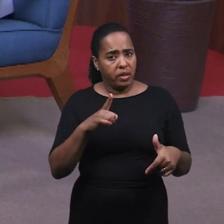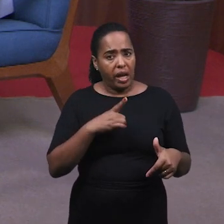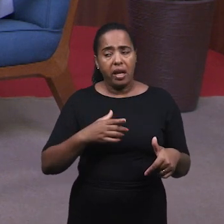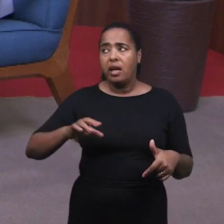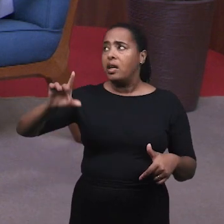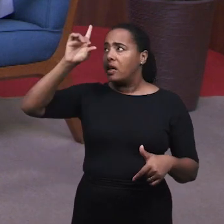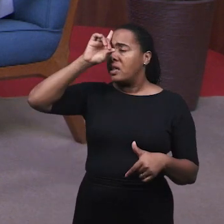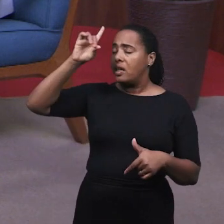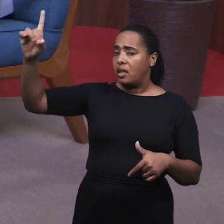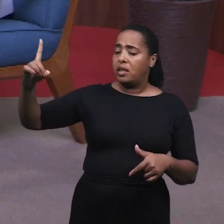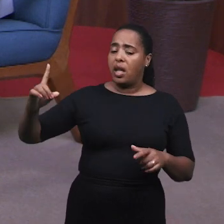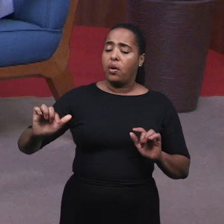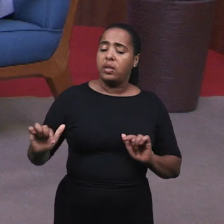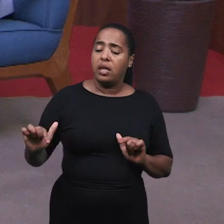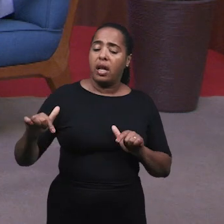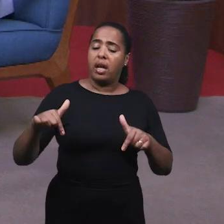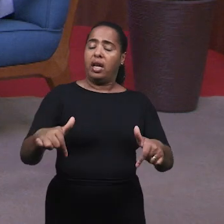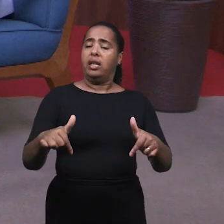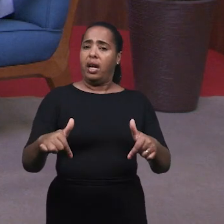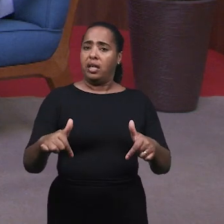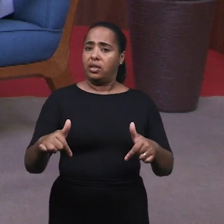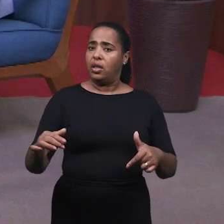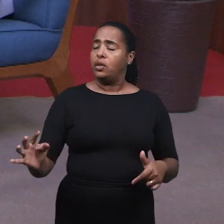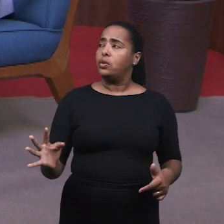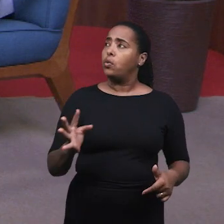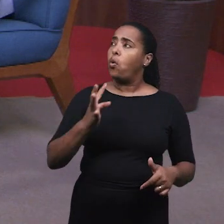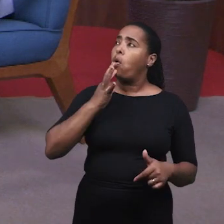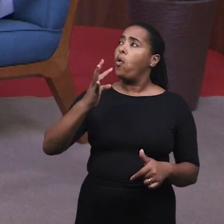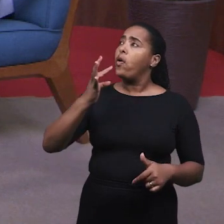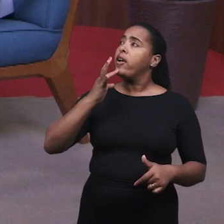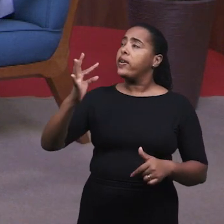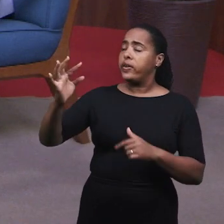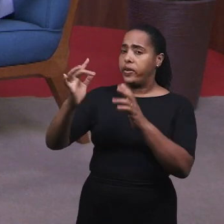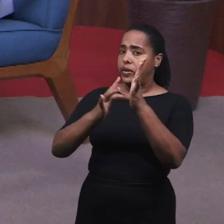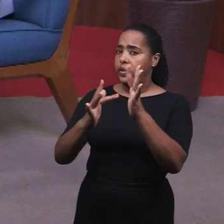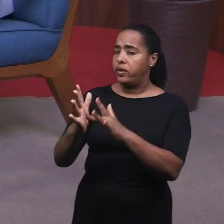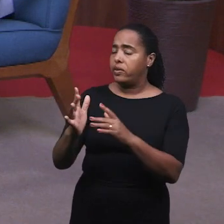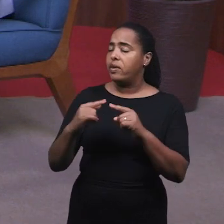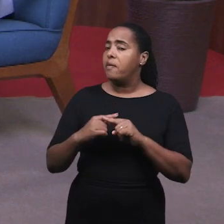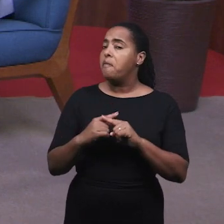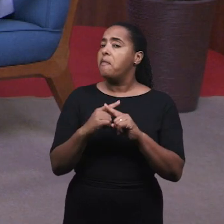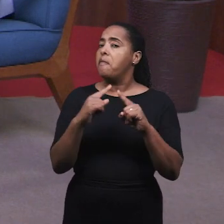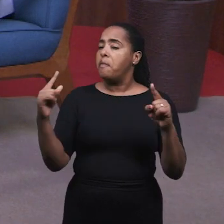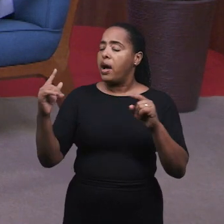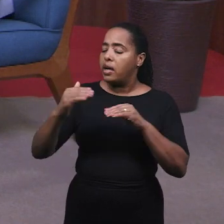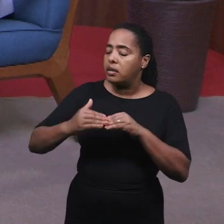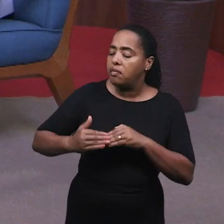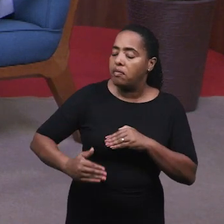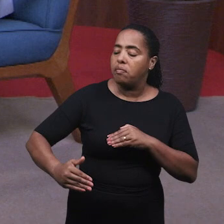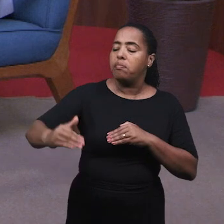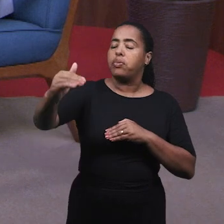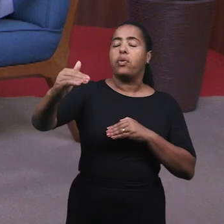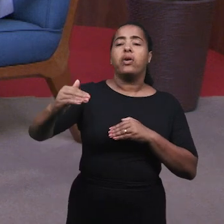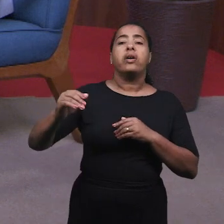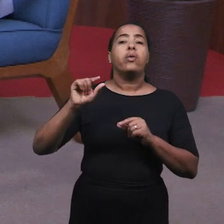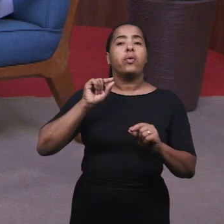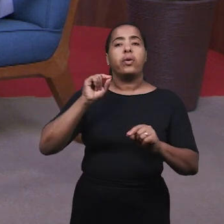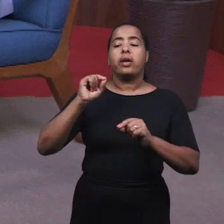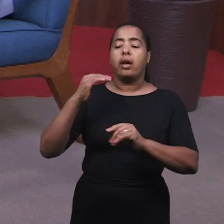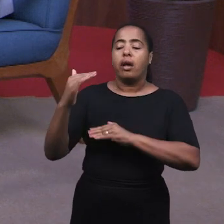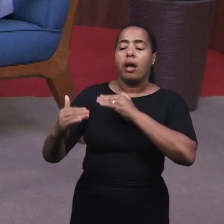Dieu. L'homme, il y a une rencontre avec Jésus, mais à partir de là, on commence